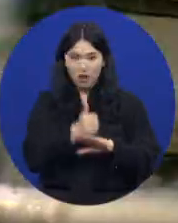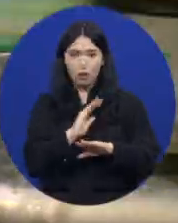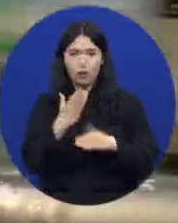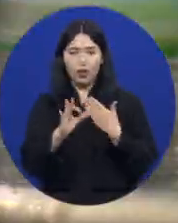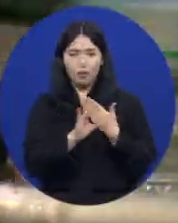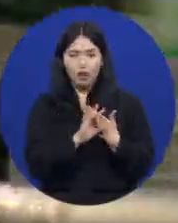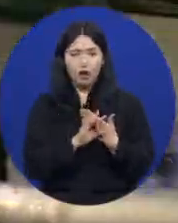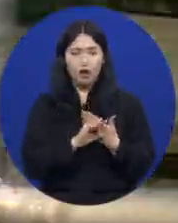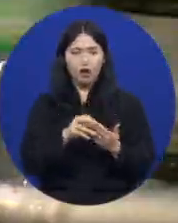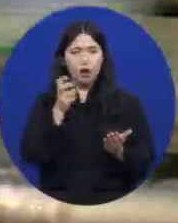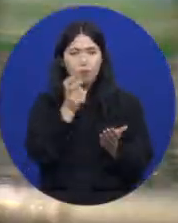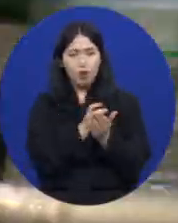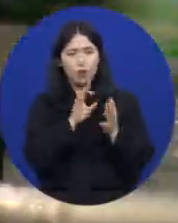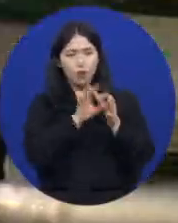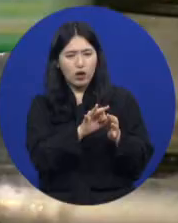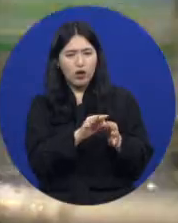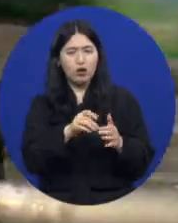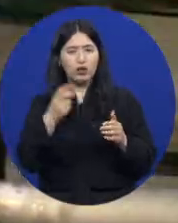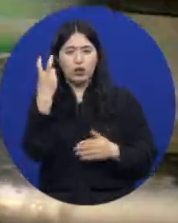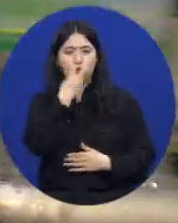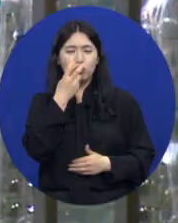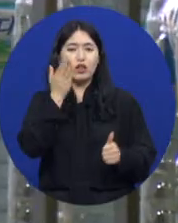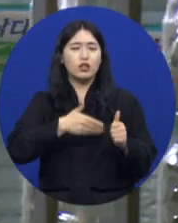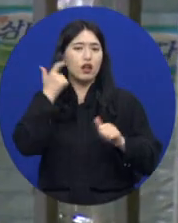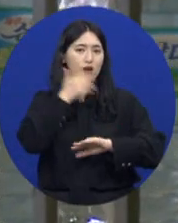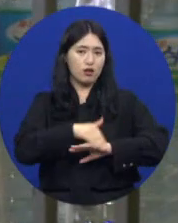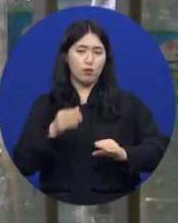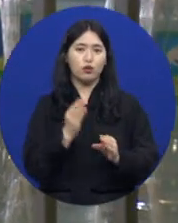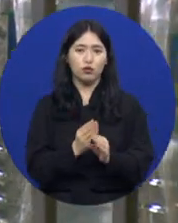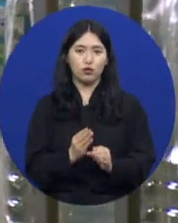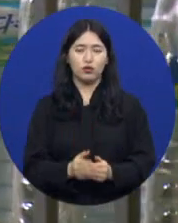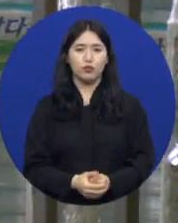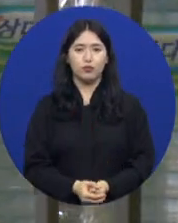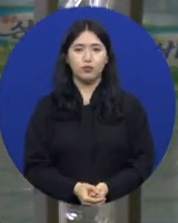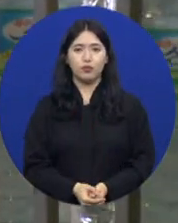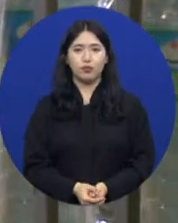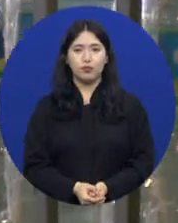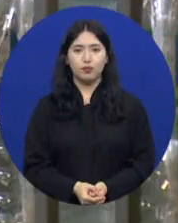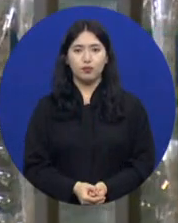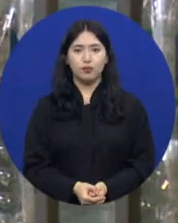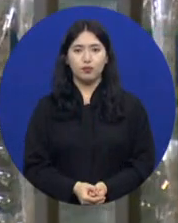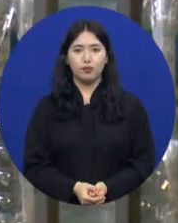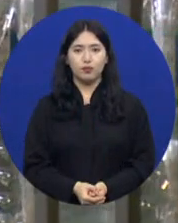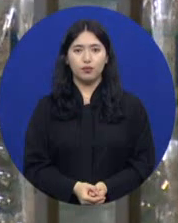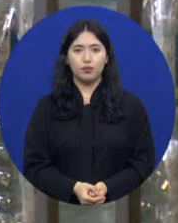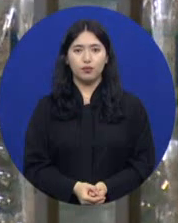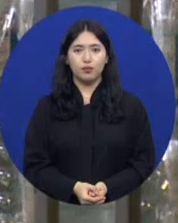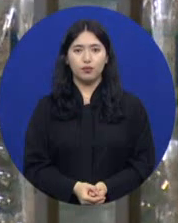사법당국의 수사 의뢰를 검토할 계획이라고 밝혔습니다. MBC 뉴스 박성동입니다.